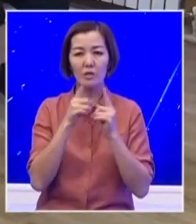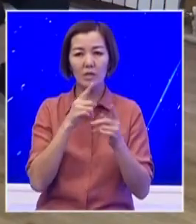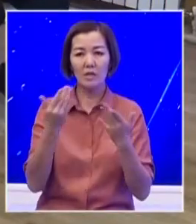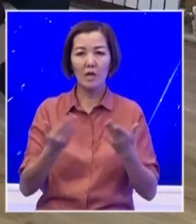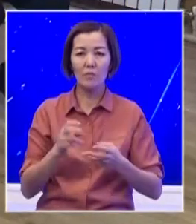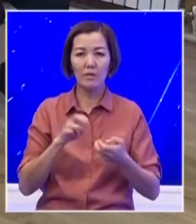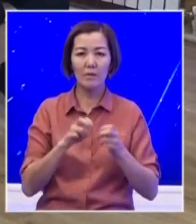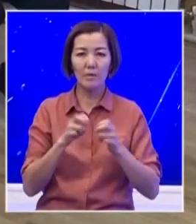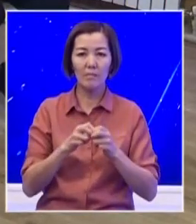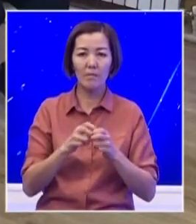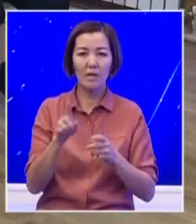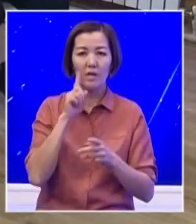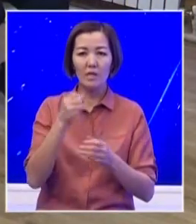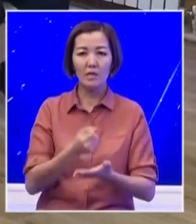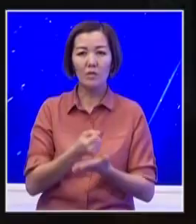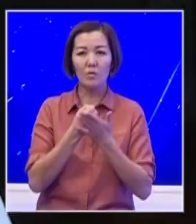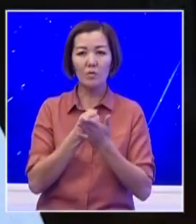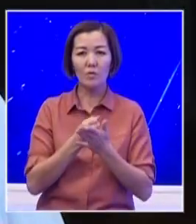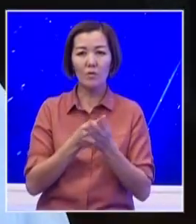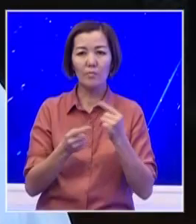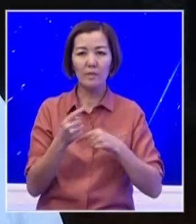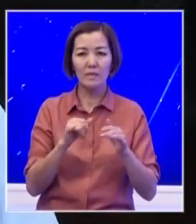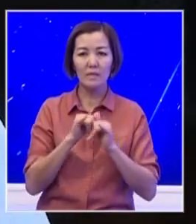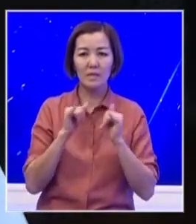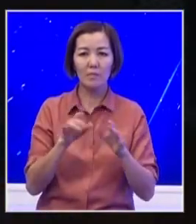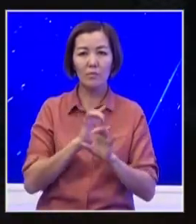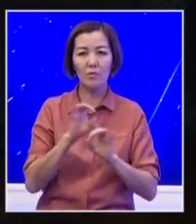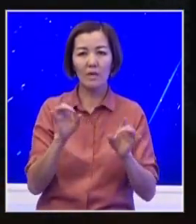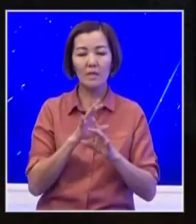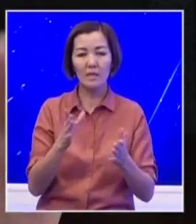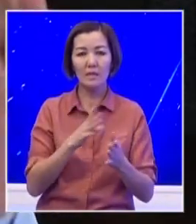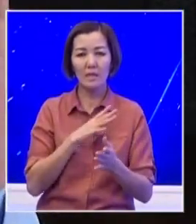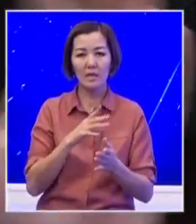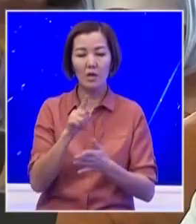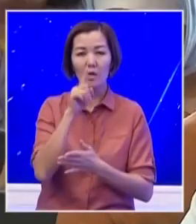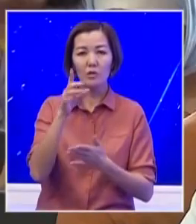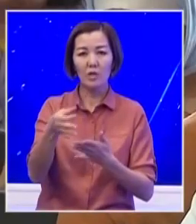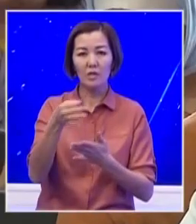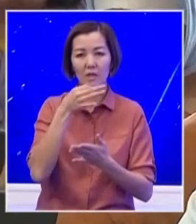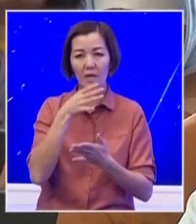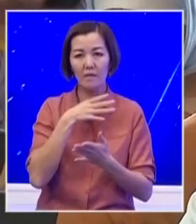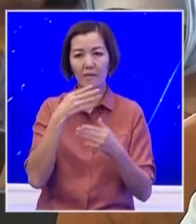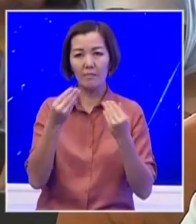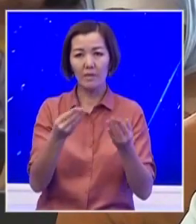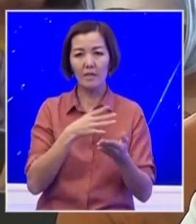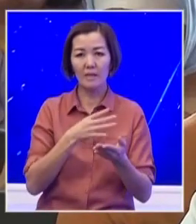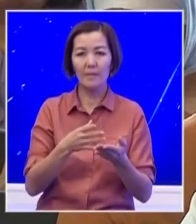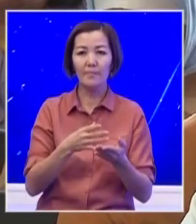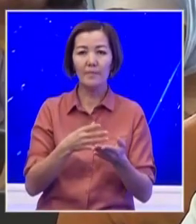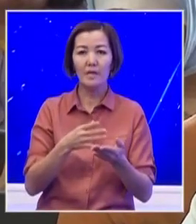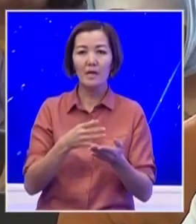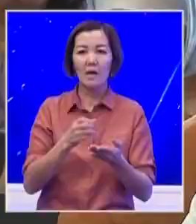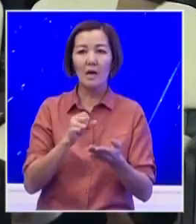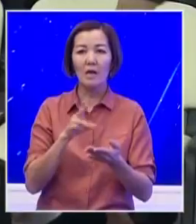әлеуметтік мәселелер, жастарды қолдау, бизнесті дамыту жайлы айтылды. Қосшы тұрғындары көкейдесті сұрақтарын қойып, оған жауап алды. Ал Ақжол